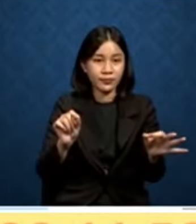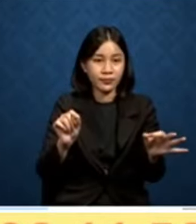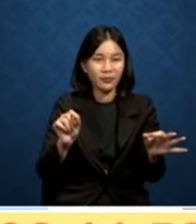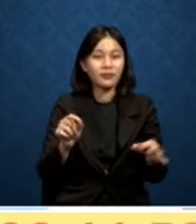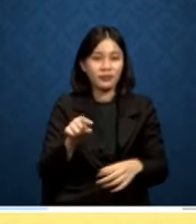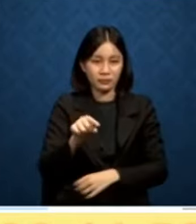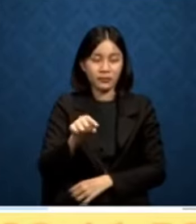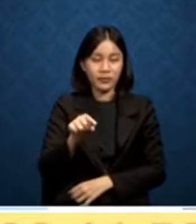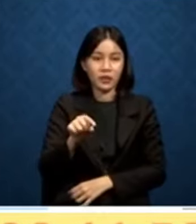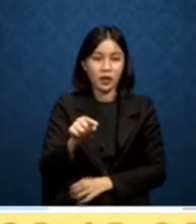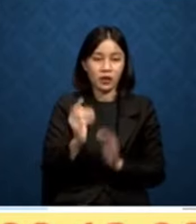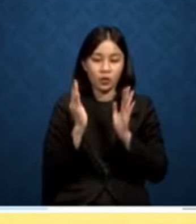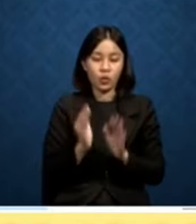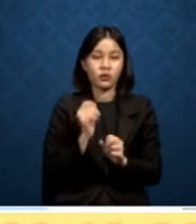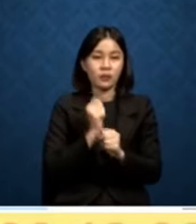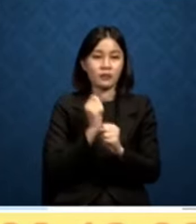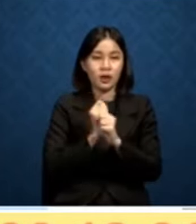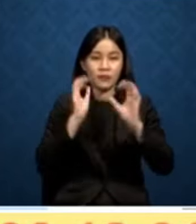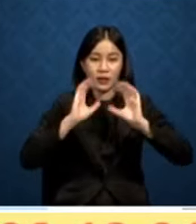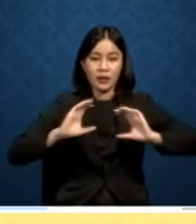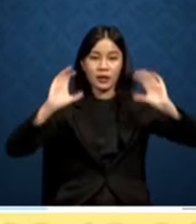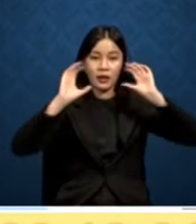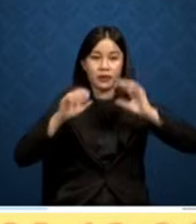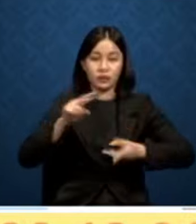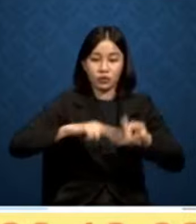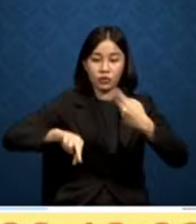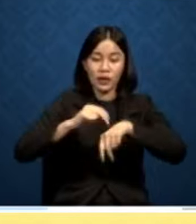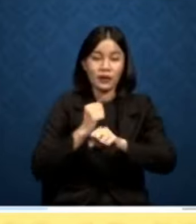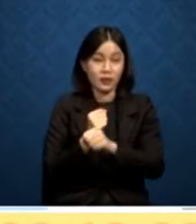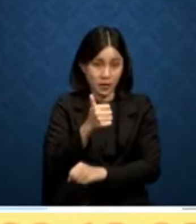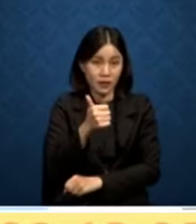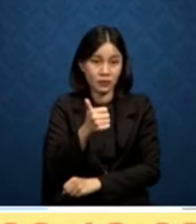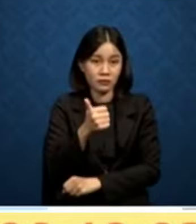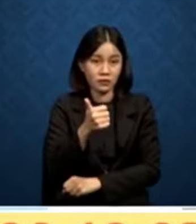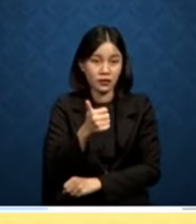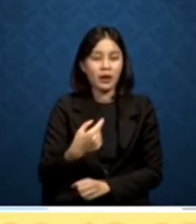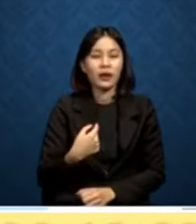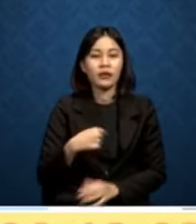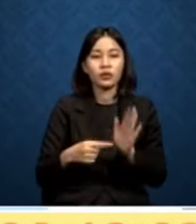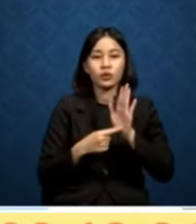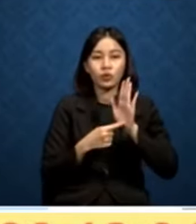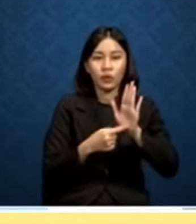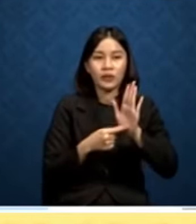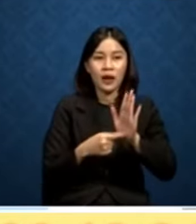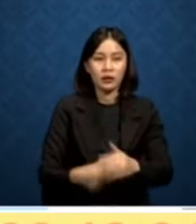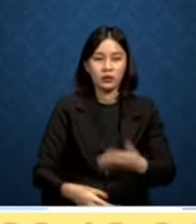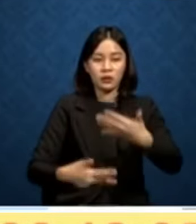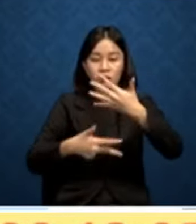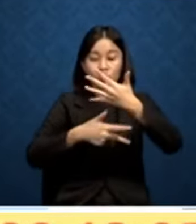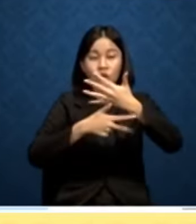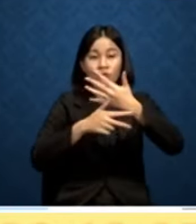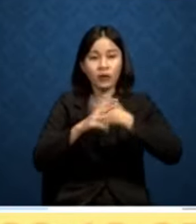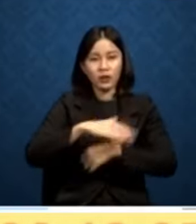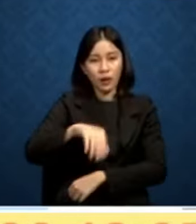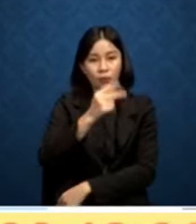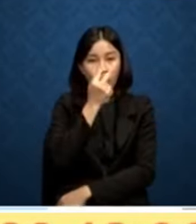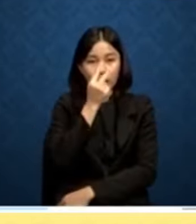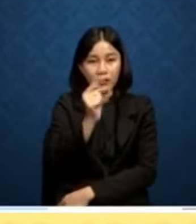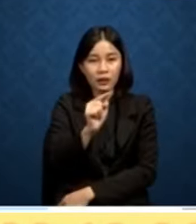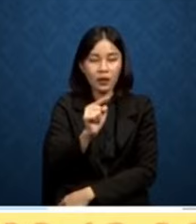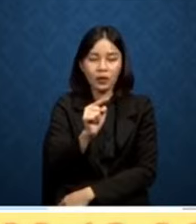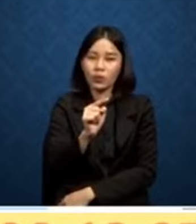ึนข้